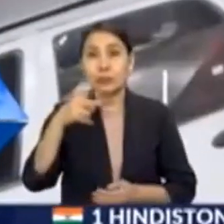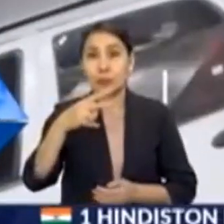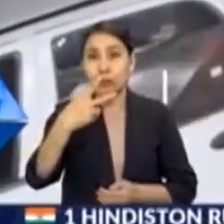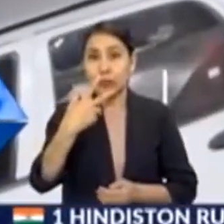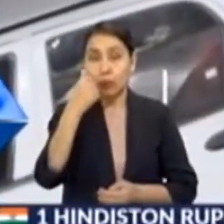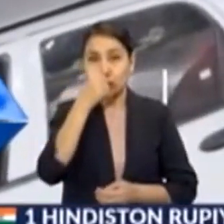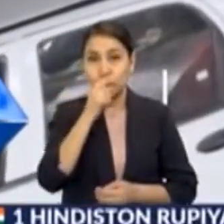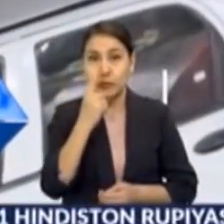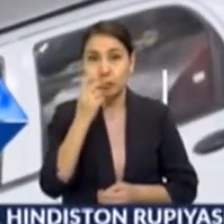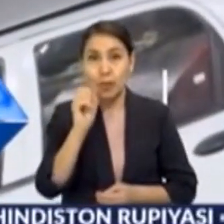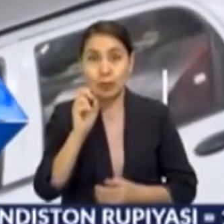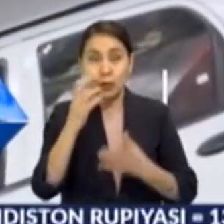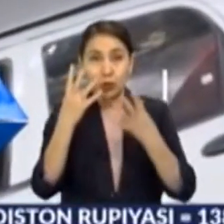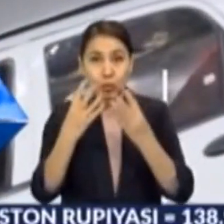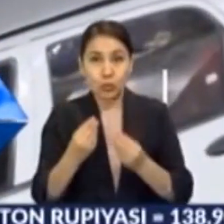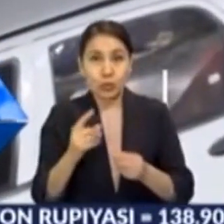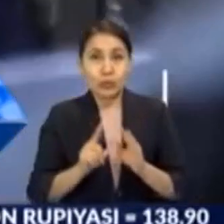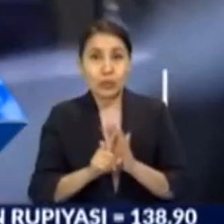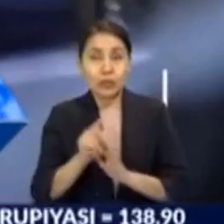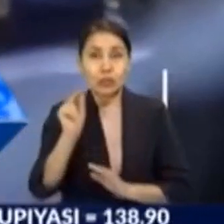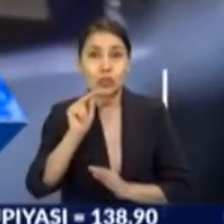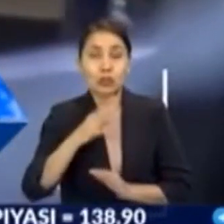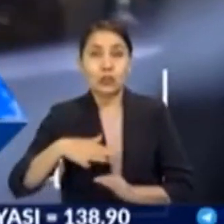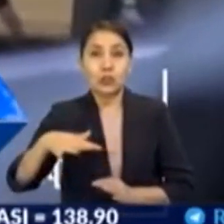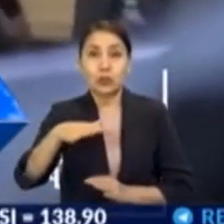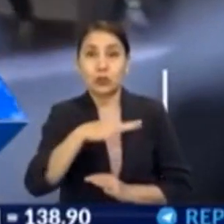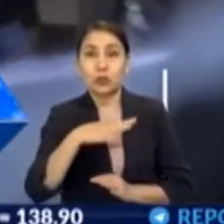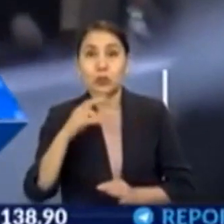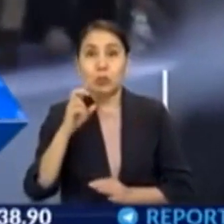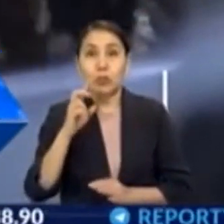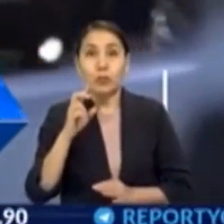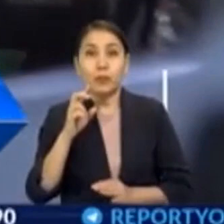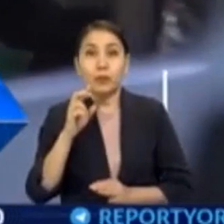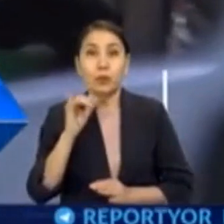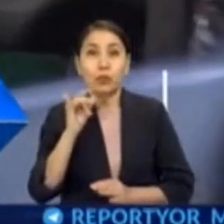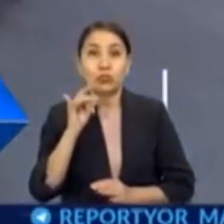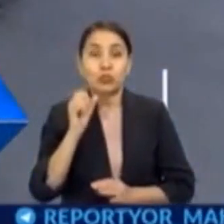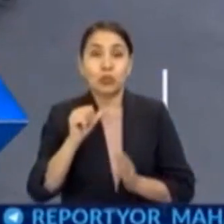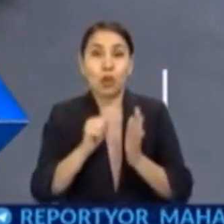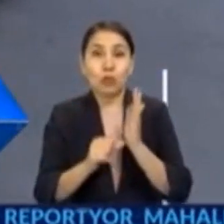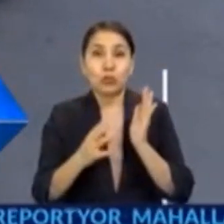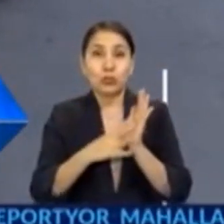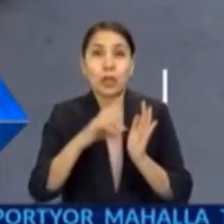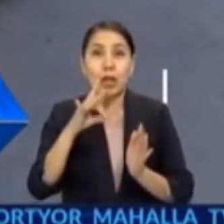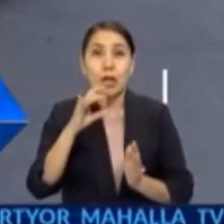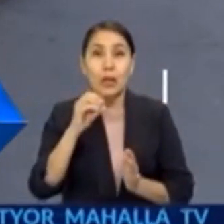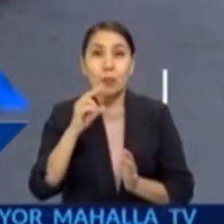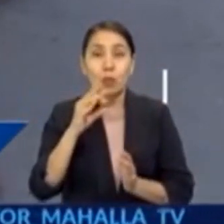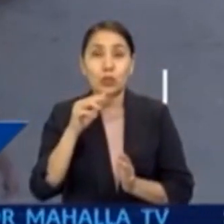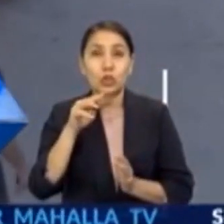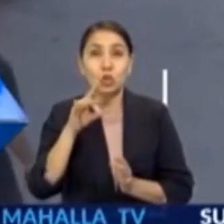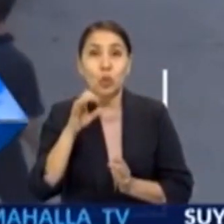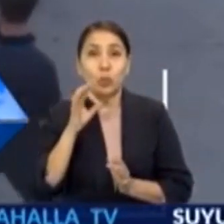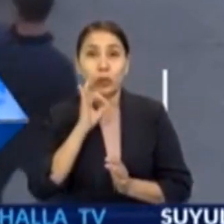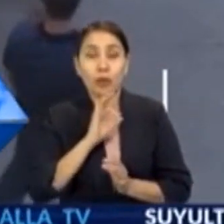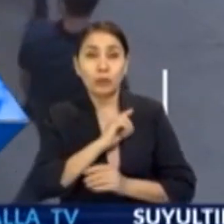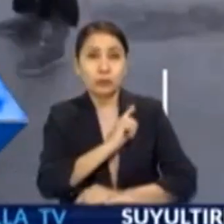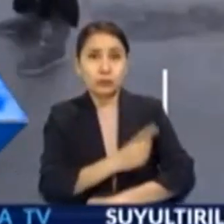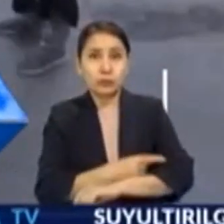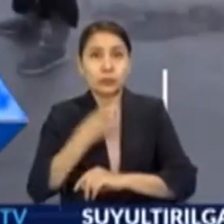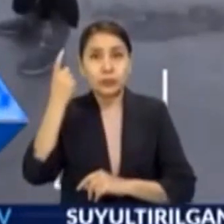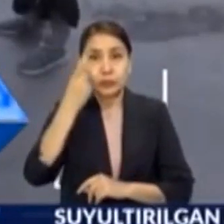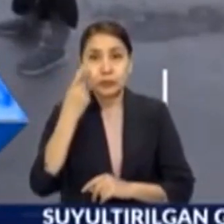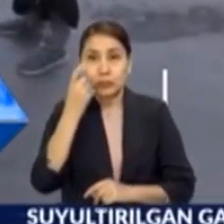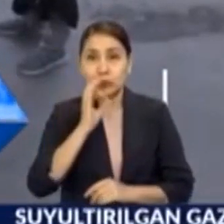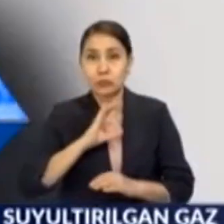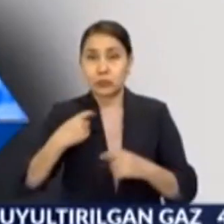2023 yil 1 aprel kuni dastlab Chilonzor tumani Borjar ko'chasida 69 dona Regapen va 3 dona Tropikamid kuchli ta'sir qiluvchi dori